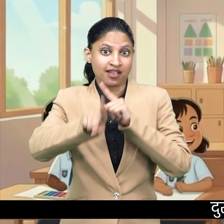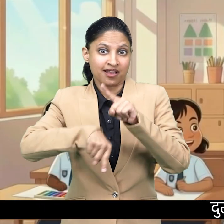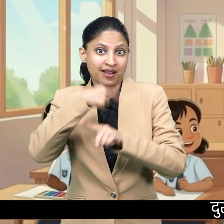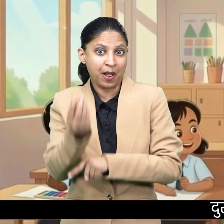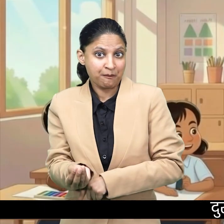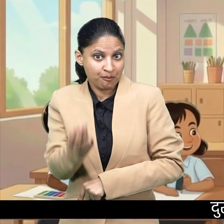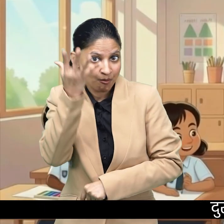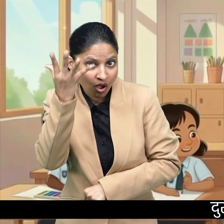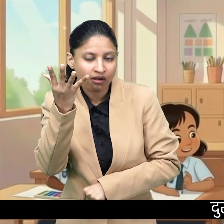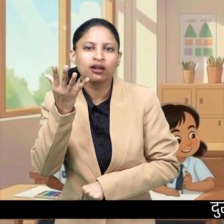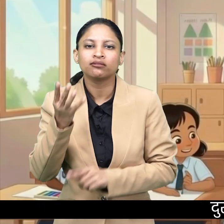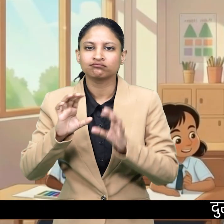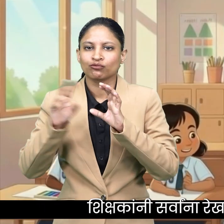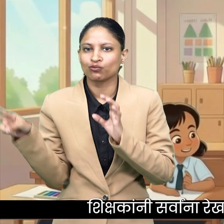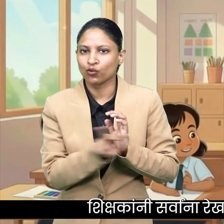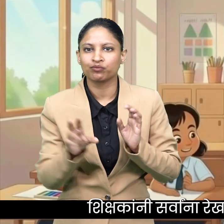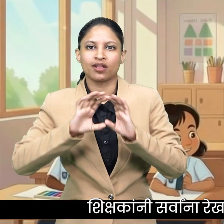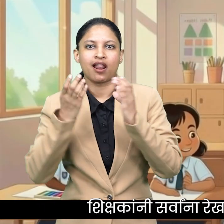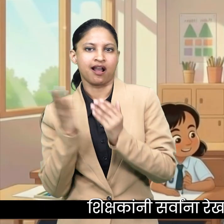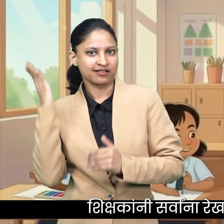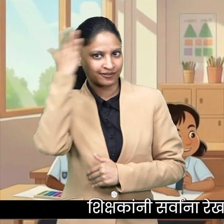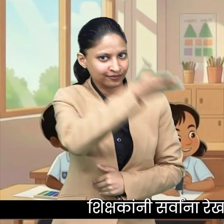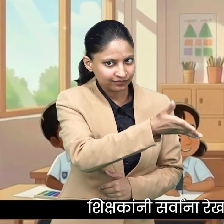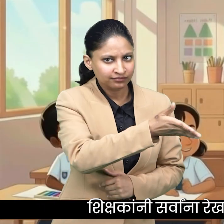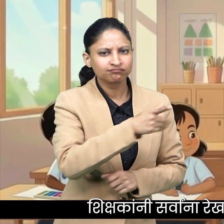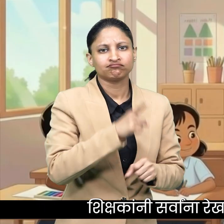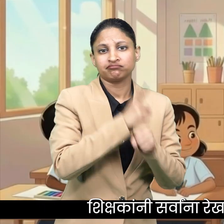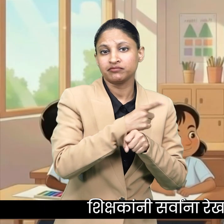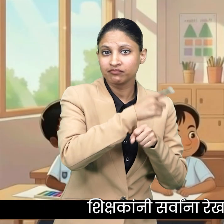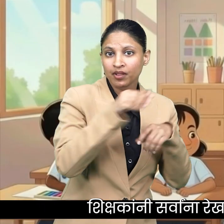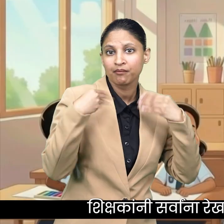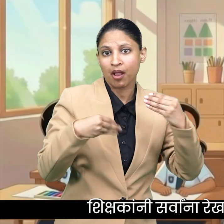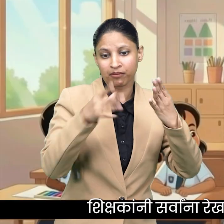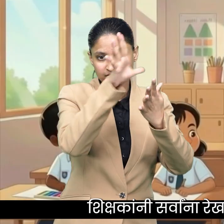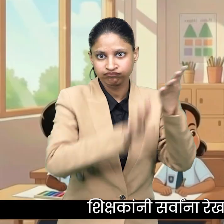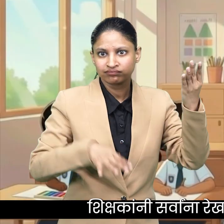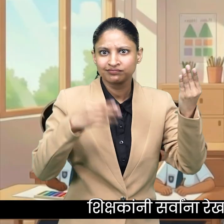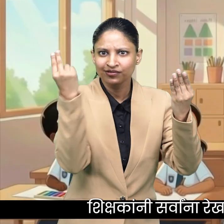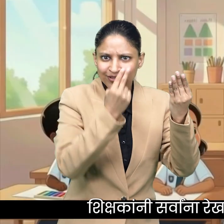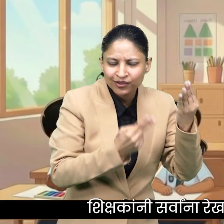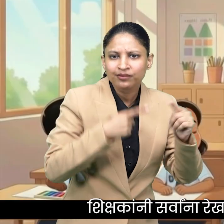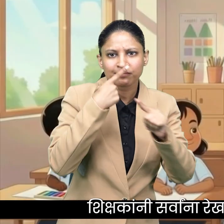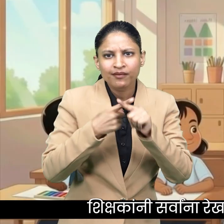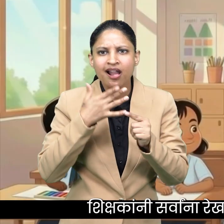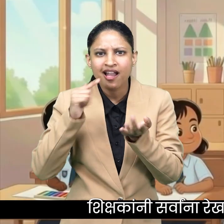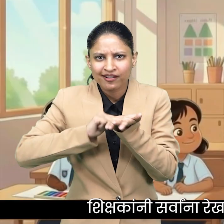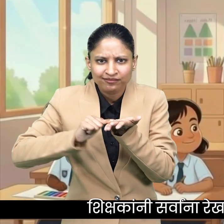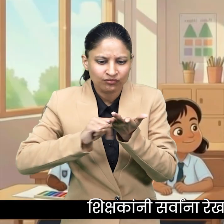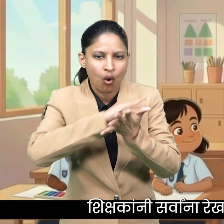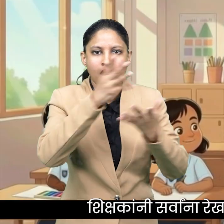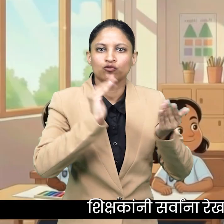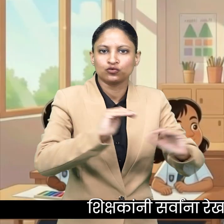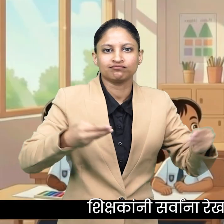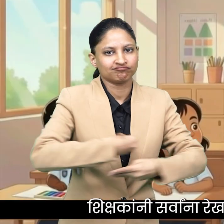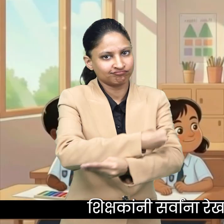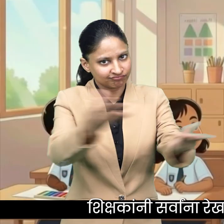दुसऱ्या दिवशी सकाळी वर्गात शिक्षकांनी सर्वांना रेखाचित्र पत्रके आणि रंगीत रंग दिले आणि म्हणाले,